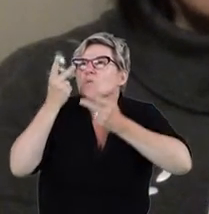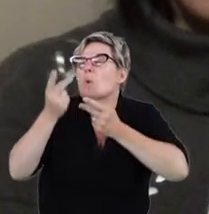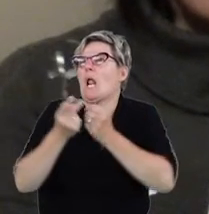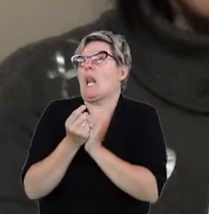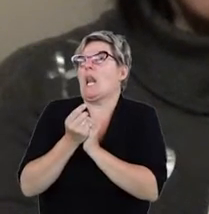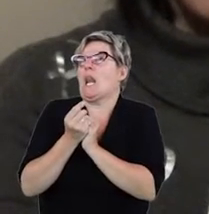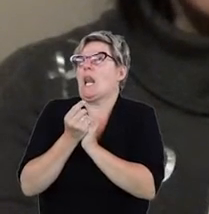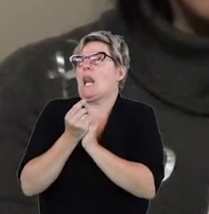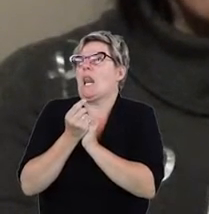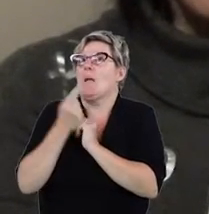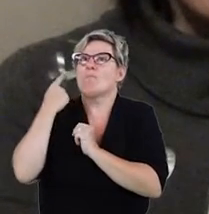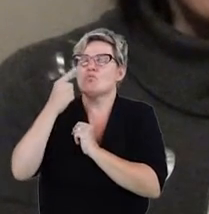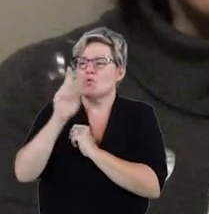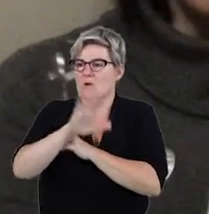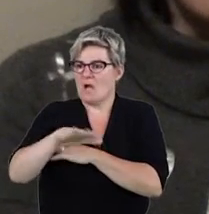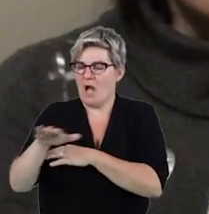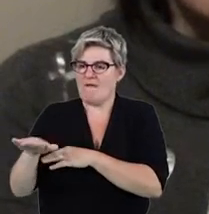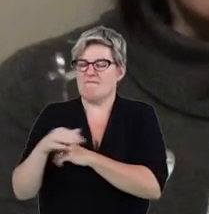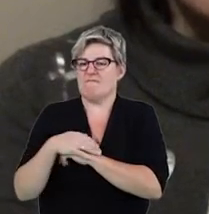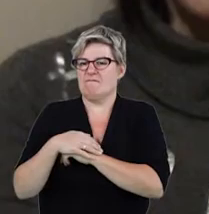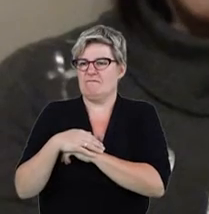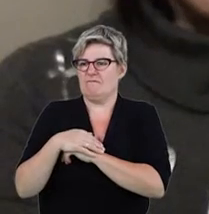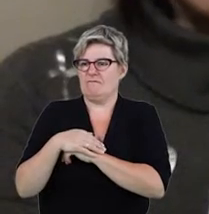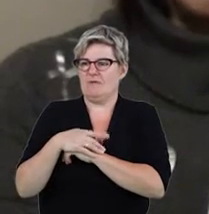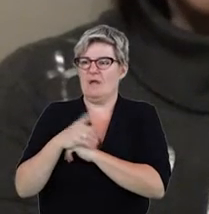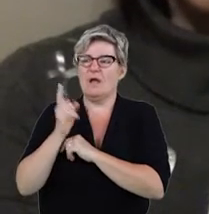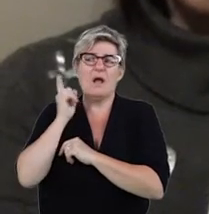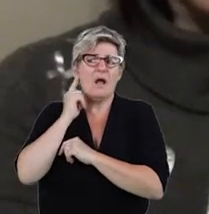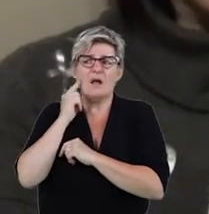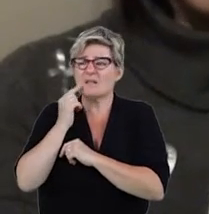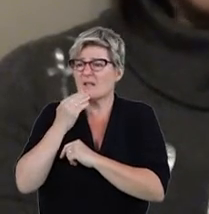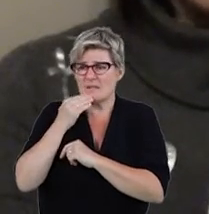dans la vie des enfants qui n'entendent pas bien. Puis